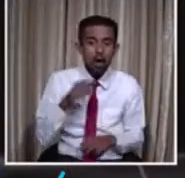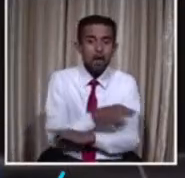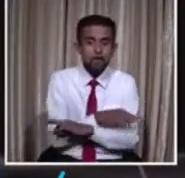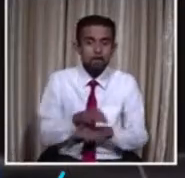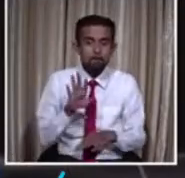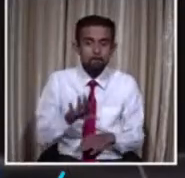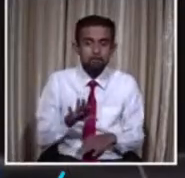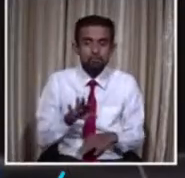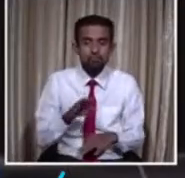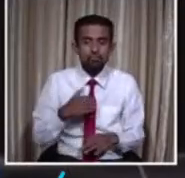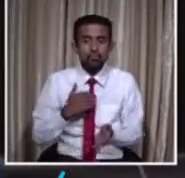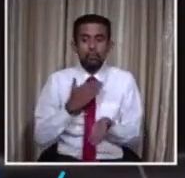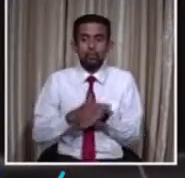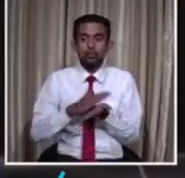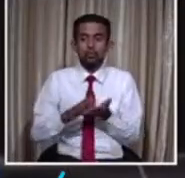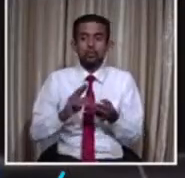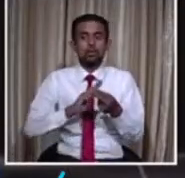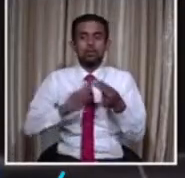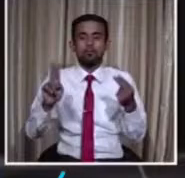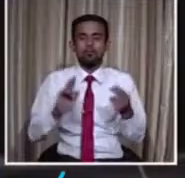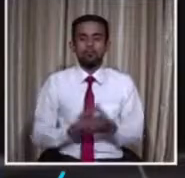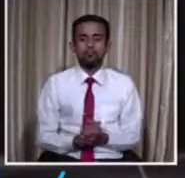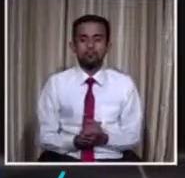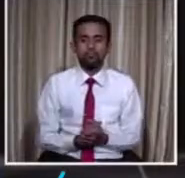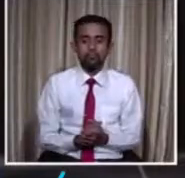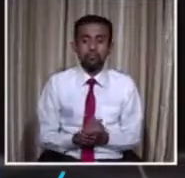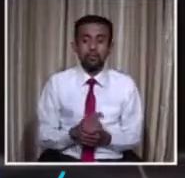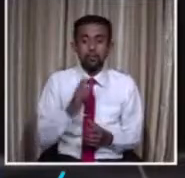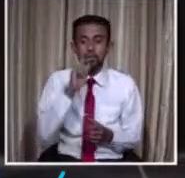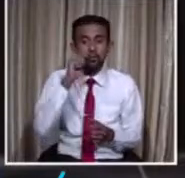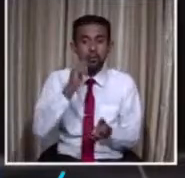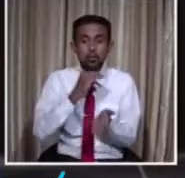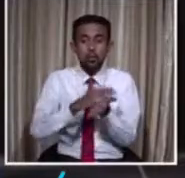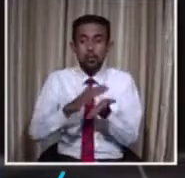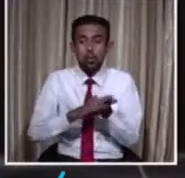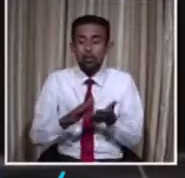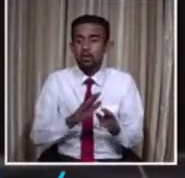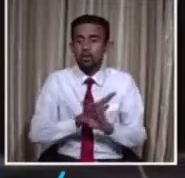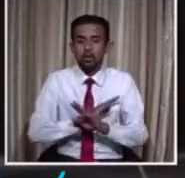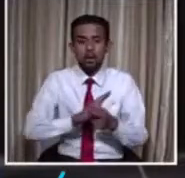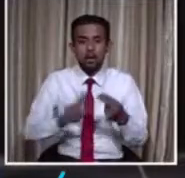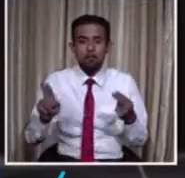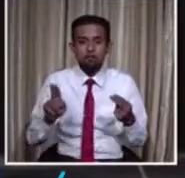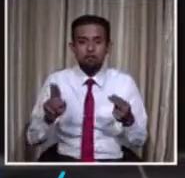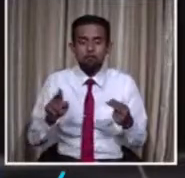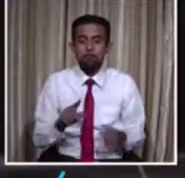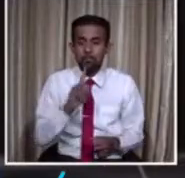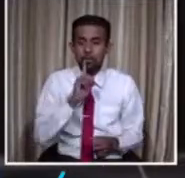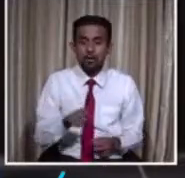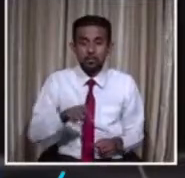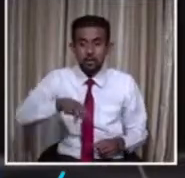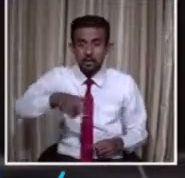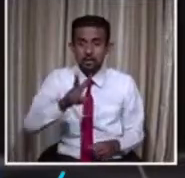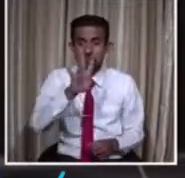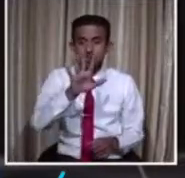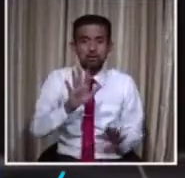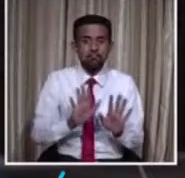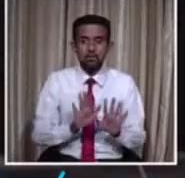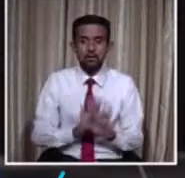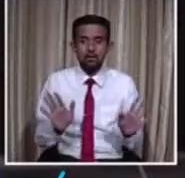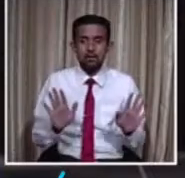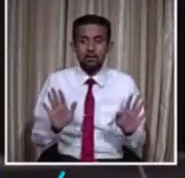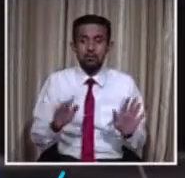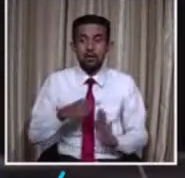Eke cerita benne apa? Eke naluwa benne apa? Mamme kianne metana inna desi avisi bahar itu ragne bayi.